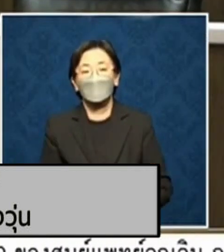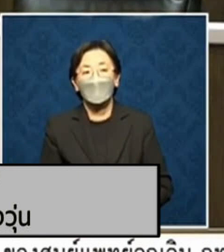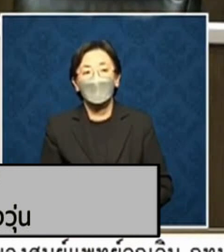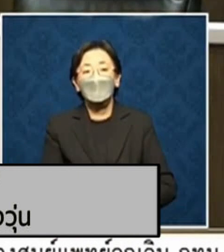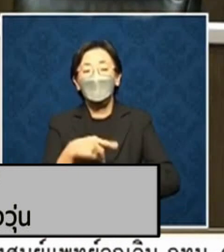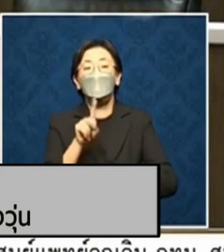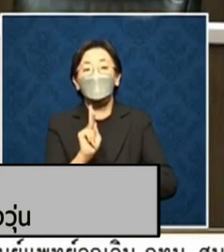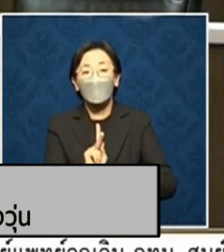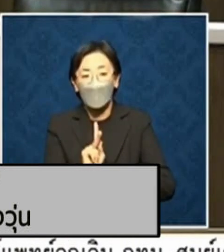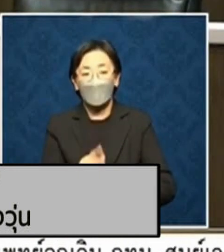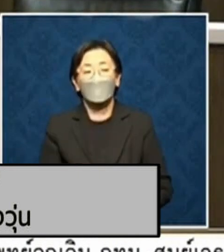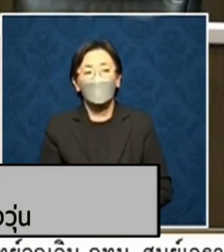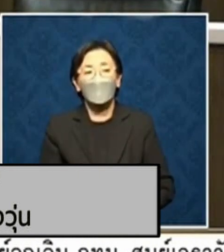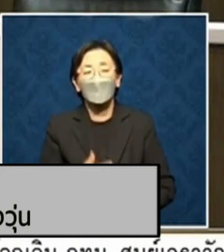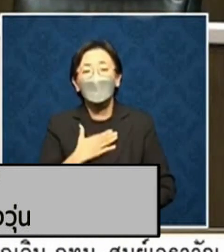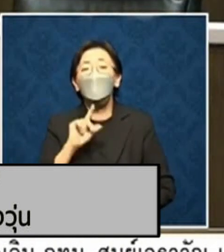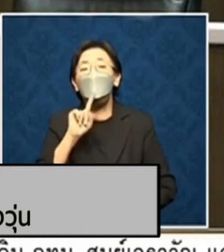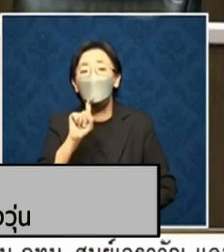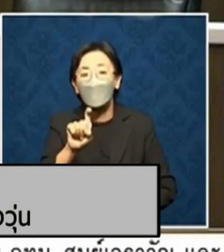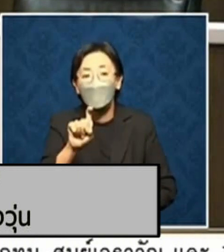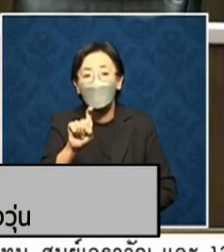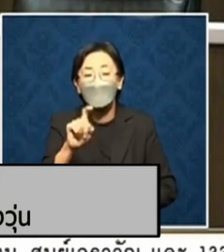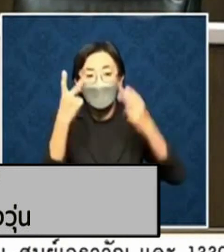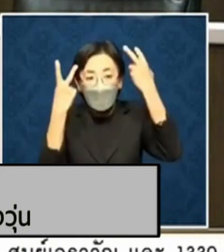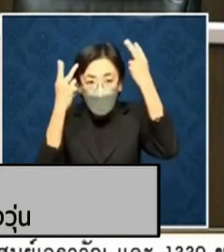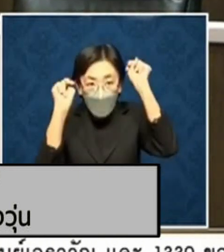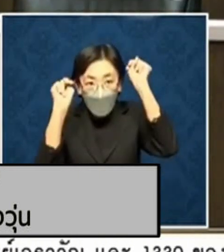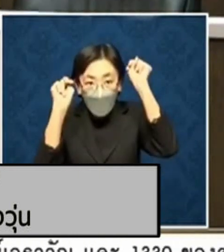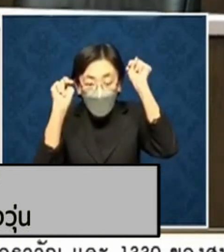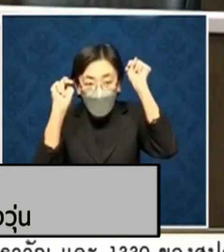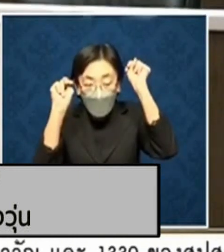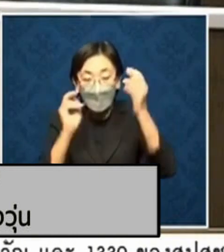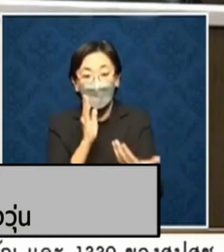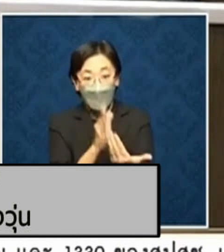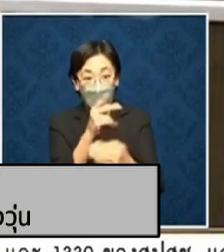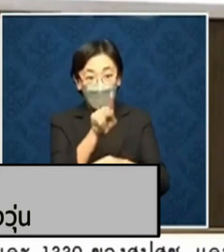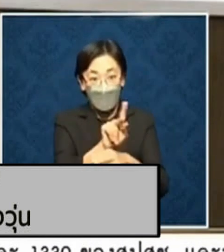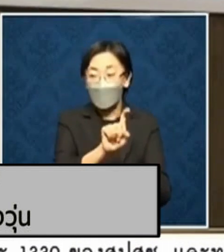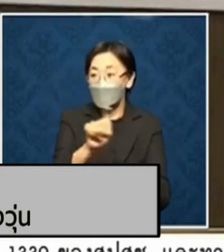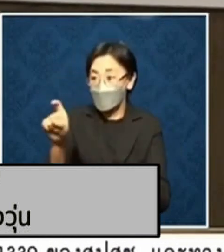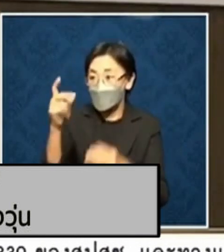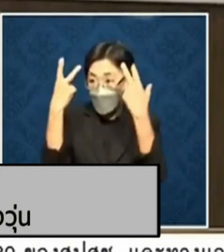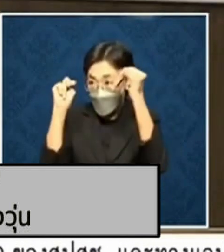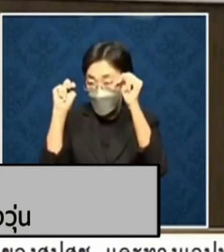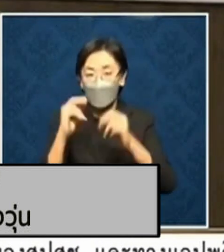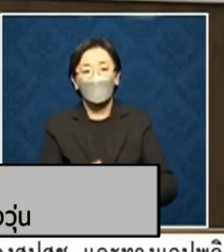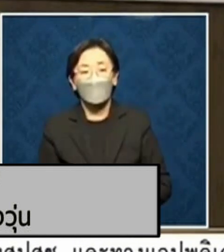านครับผมอยากจะถามท่านนายกรัฐมนตรีผ่านท่านประธานไปตามข้อบังคับข้อที่9ท่าน